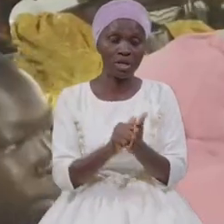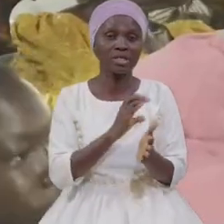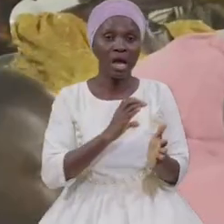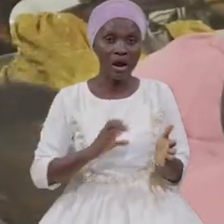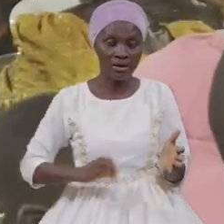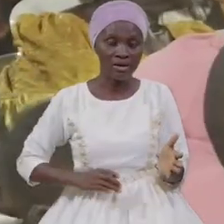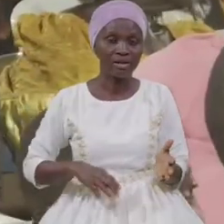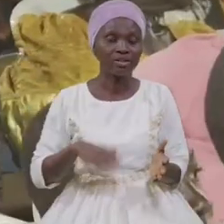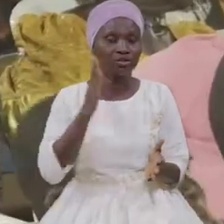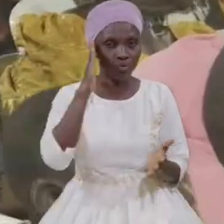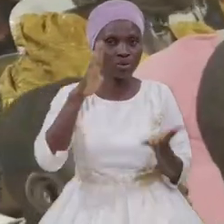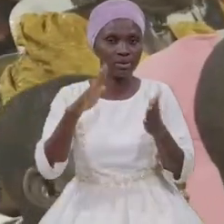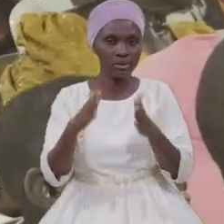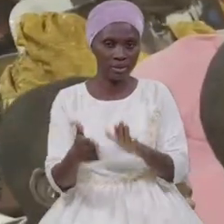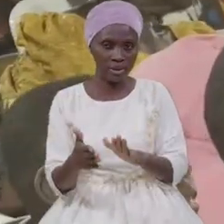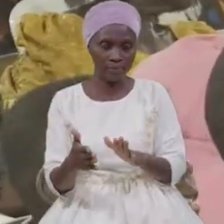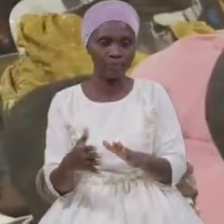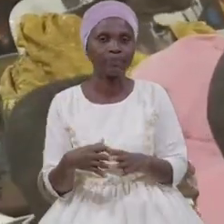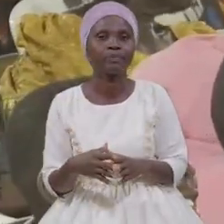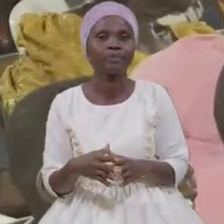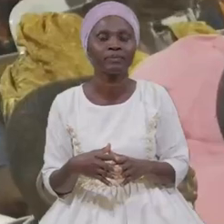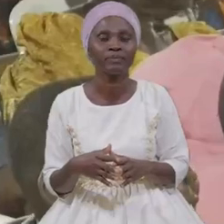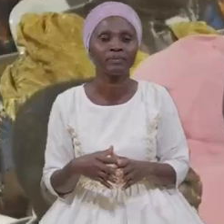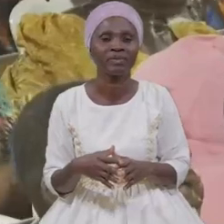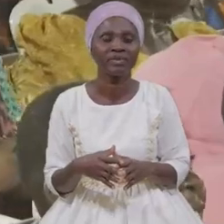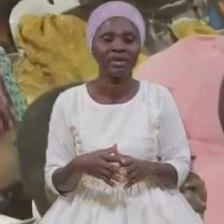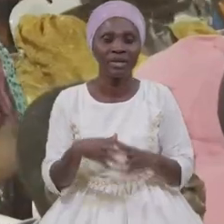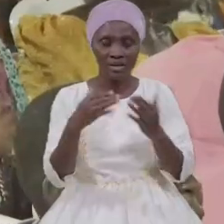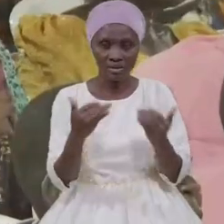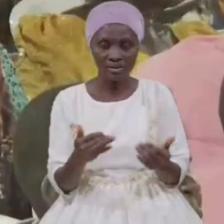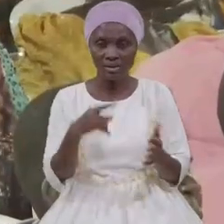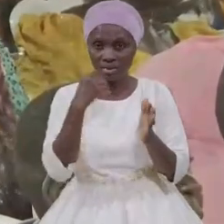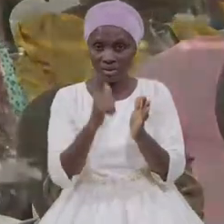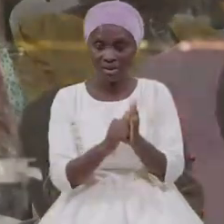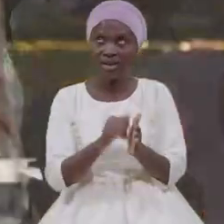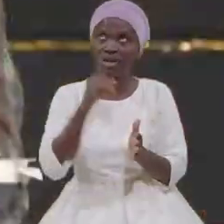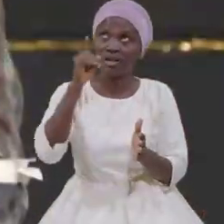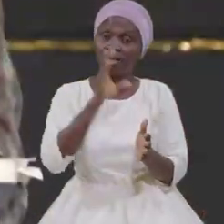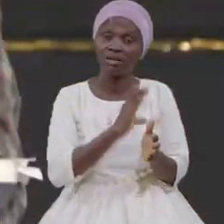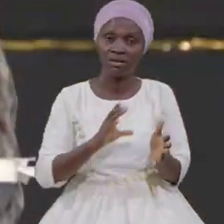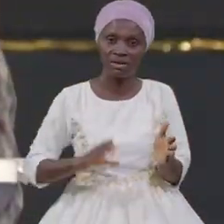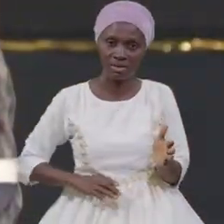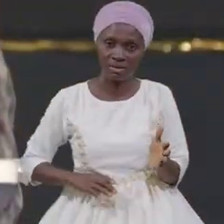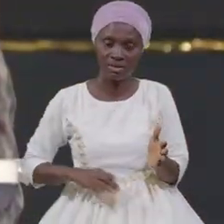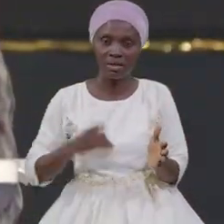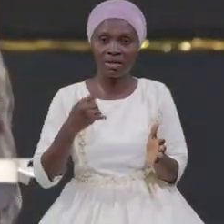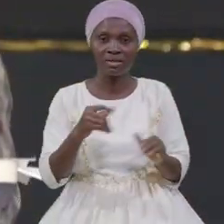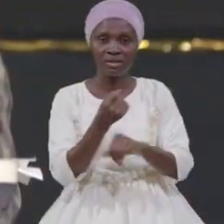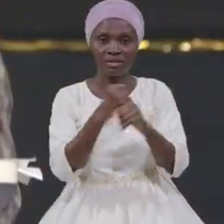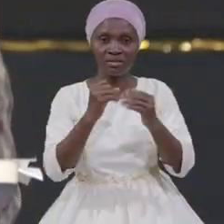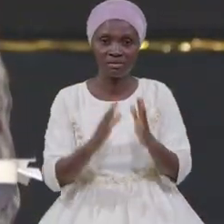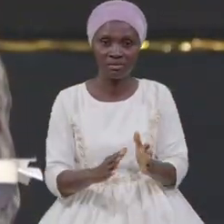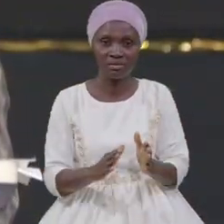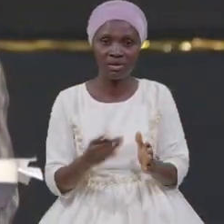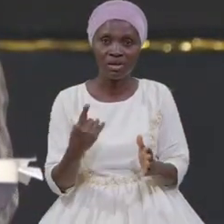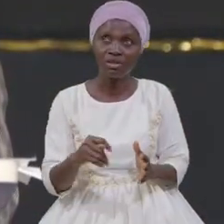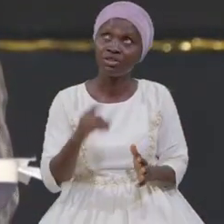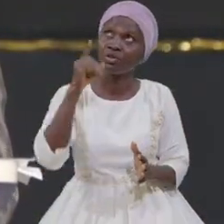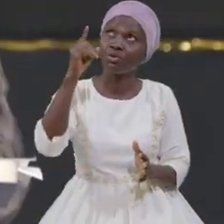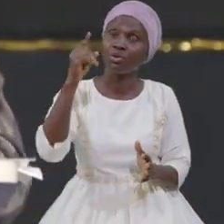dit, lui, Christ, le Sauveur, lui, Christ, celui